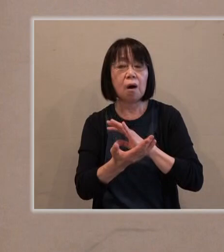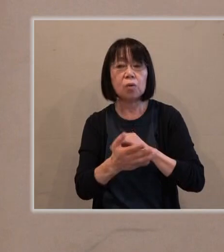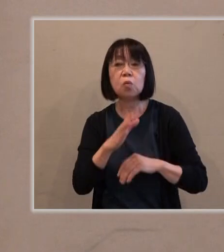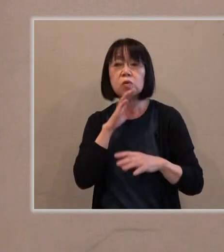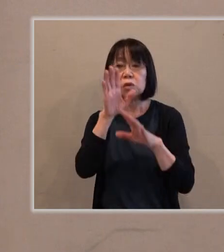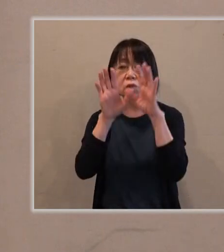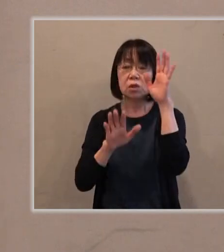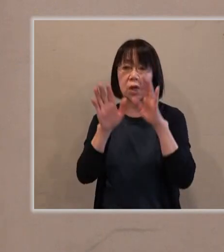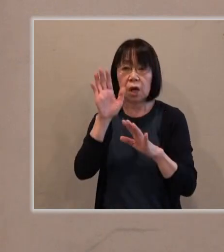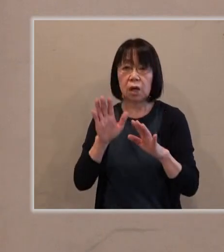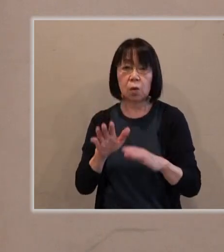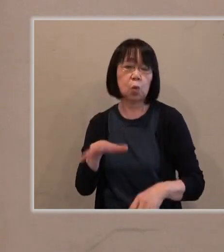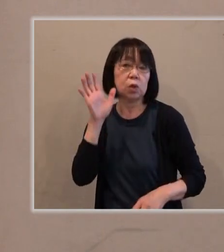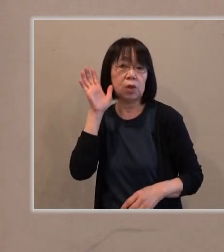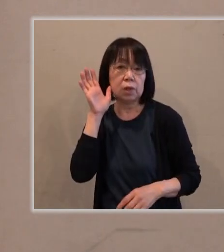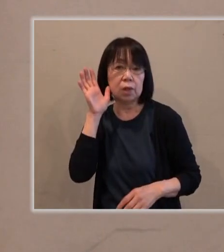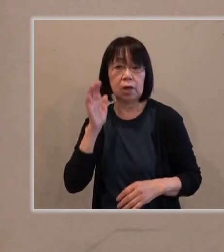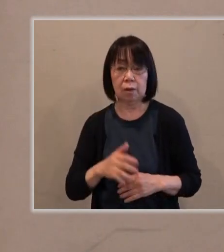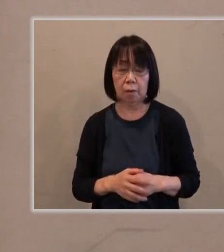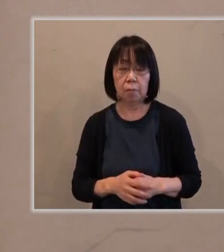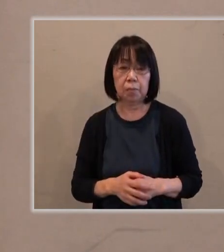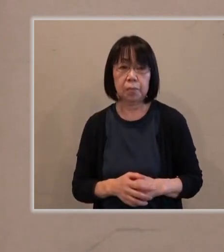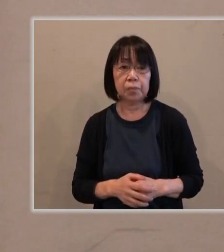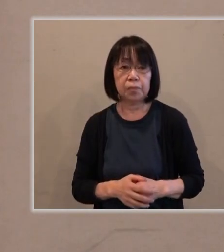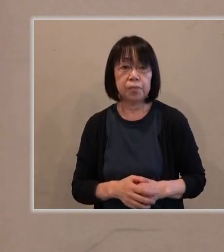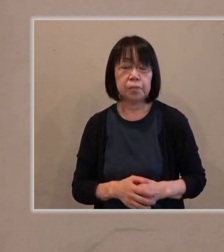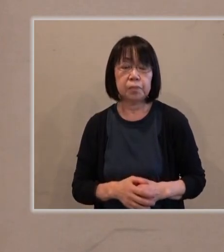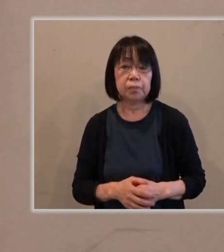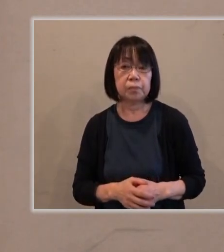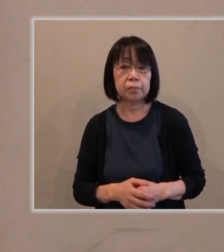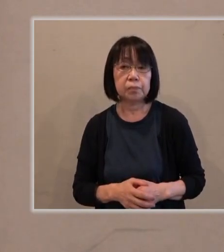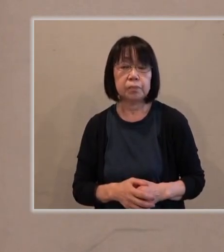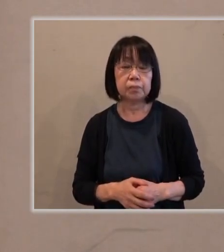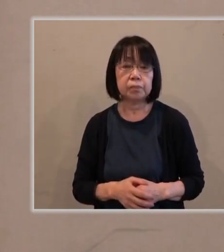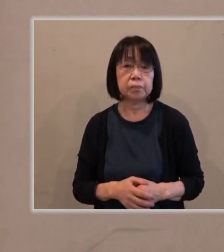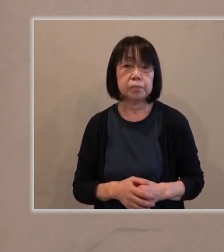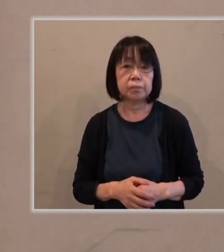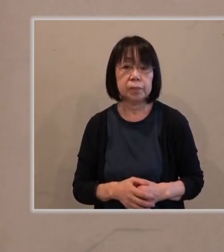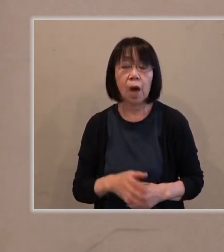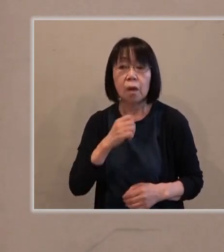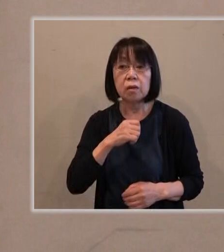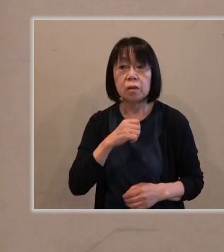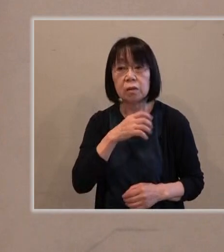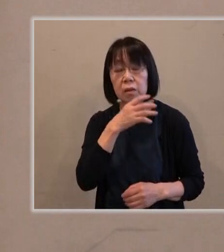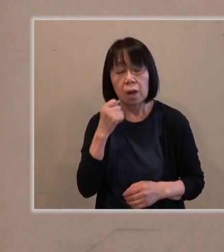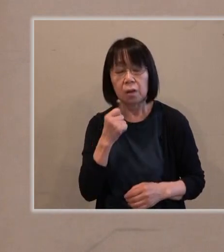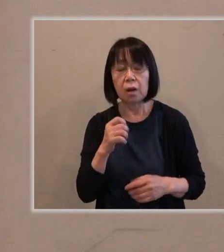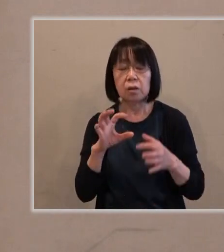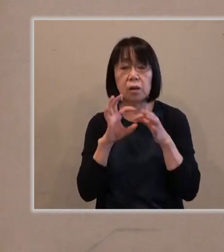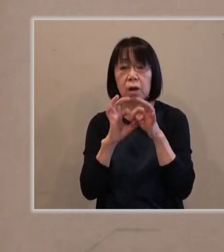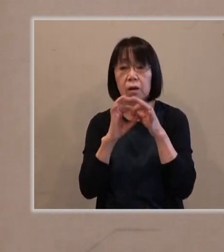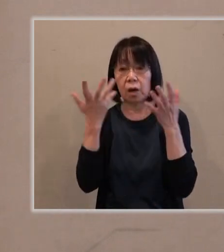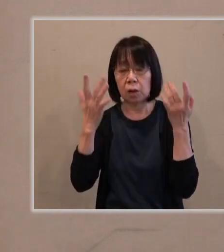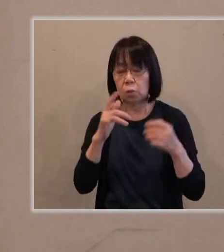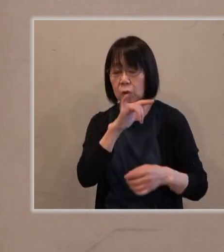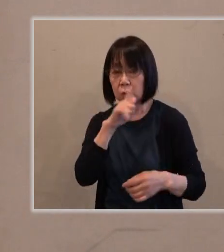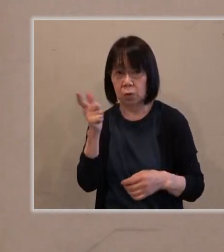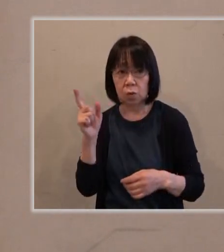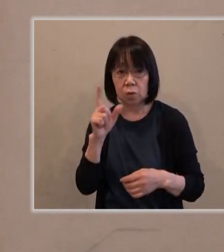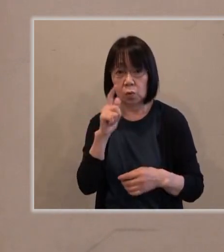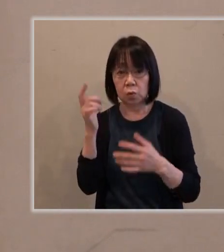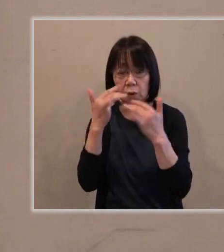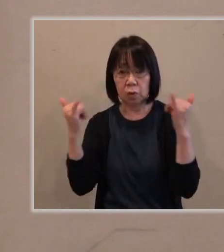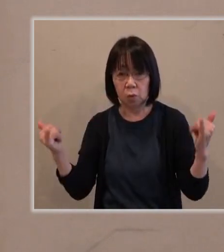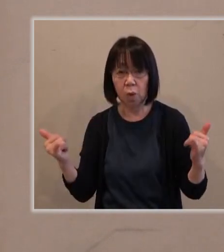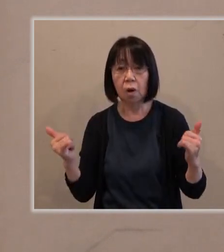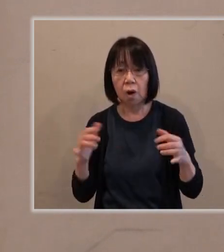を聞いていましたので、あの年齢に関係なくいろんな人たちが関われる、学生